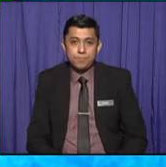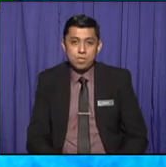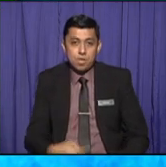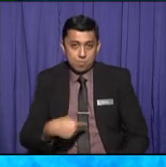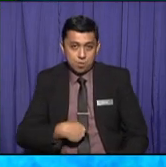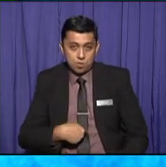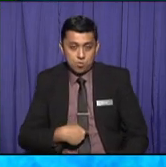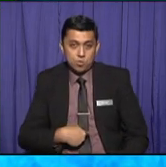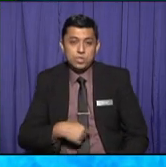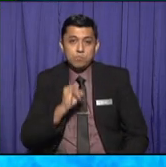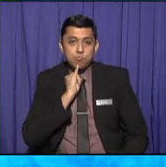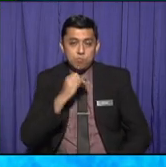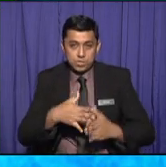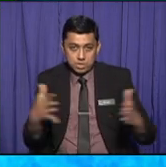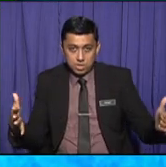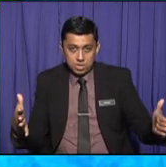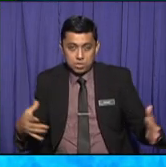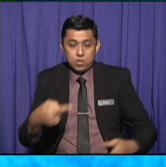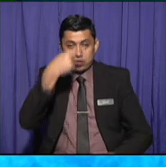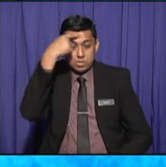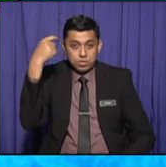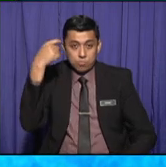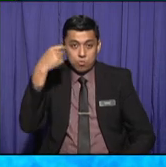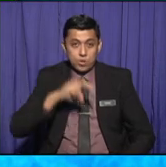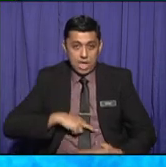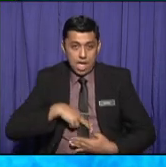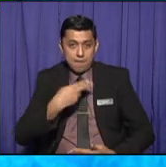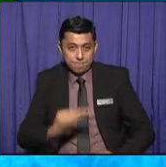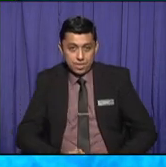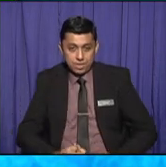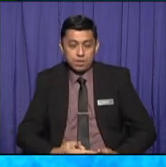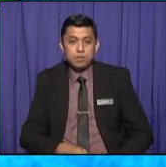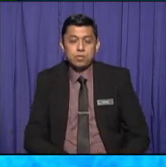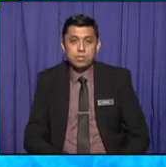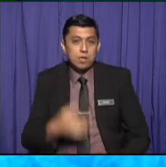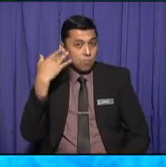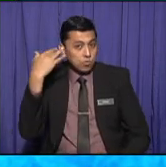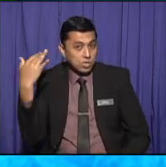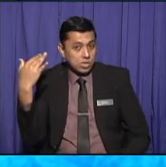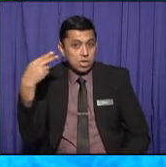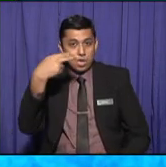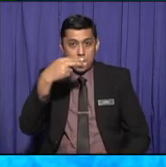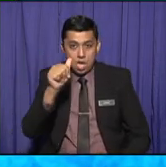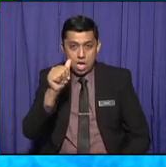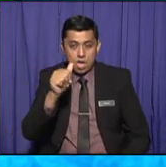Perut ibu besar sebab ibu hamil. Bunyinya ha.